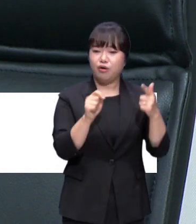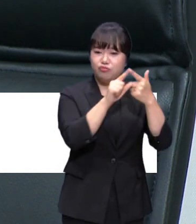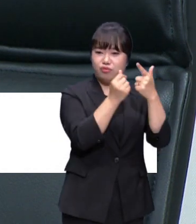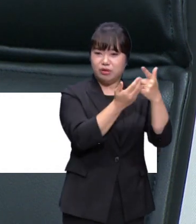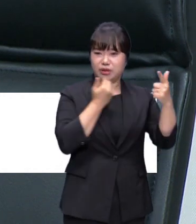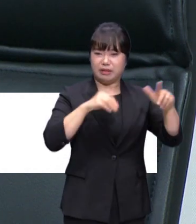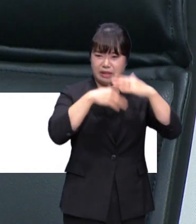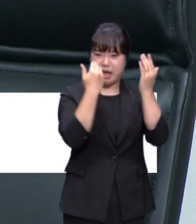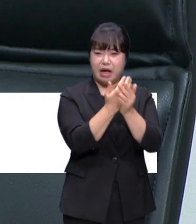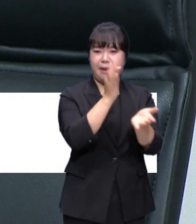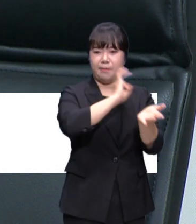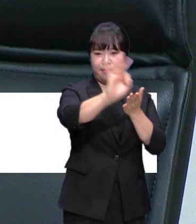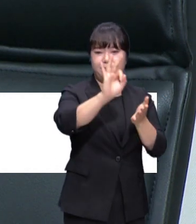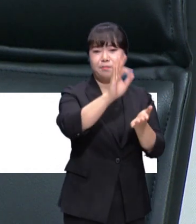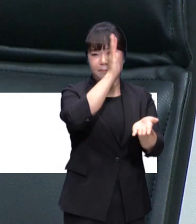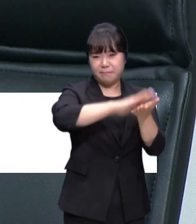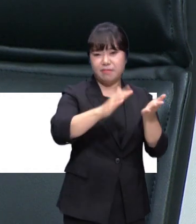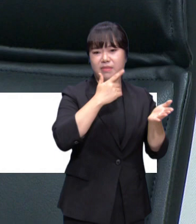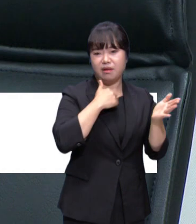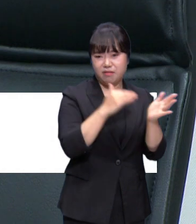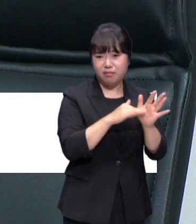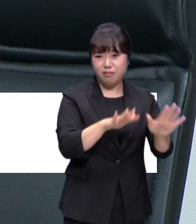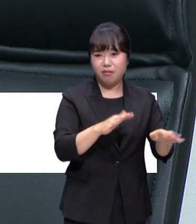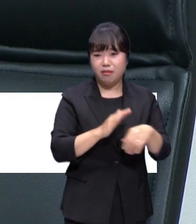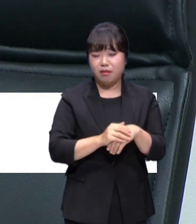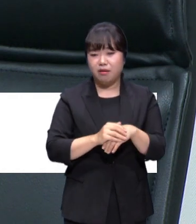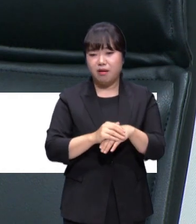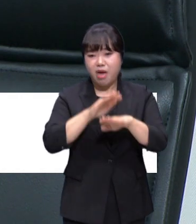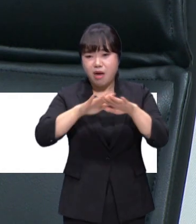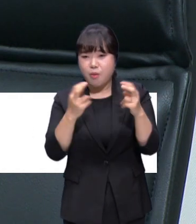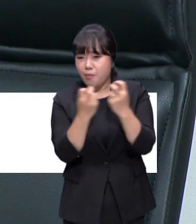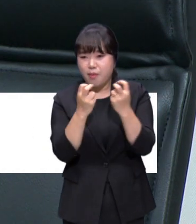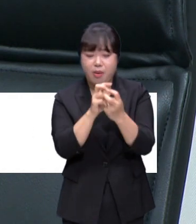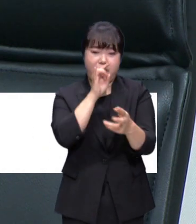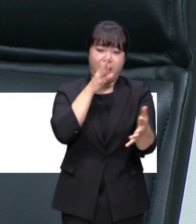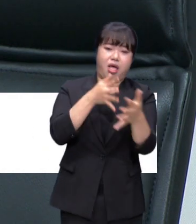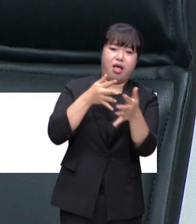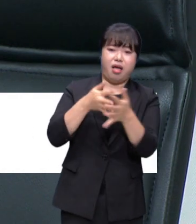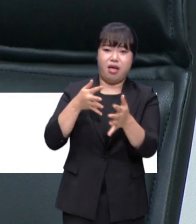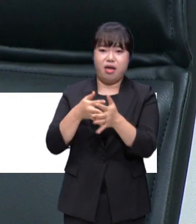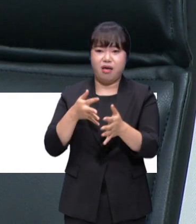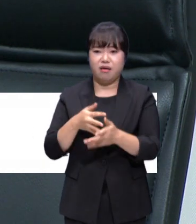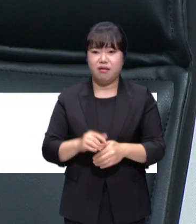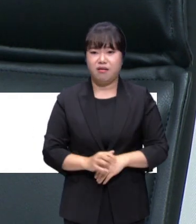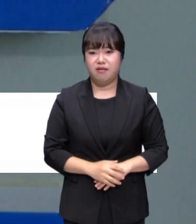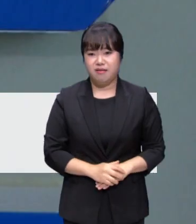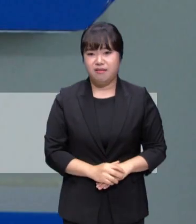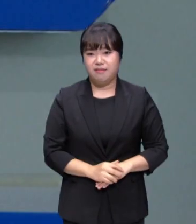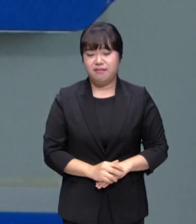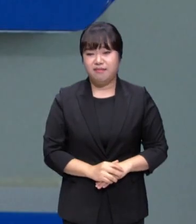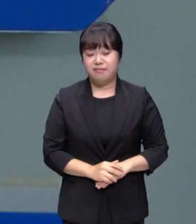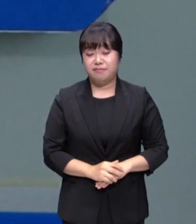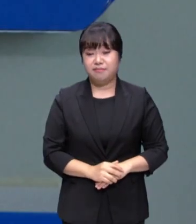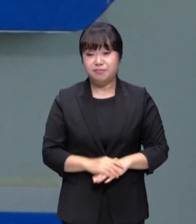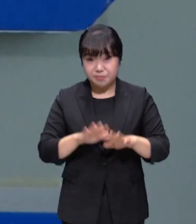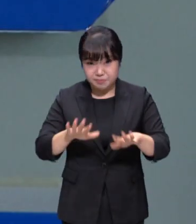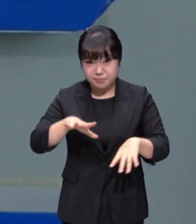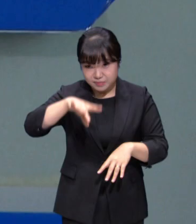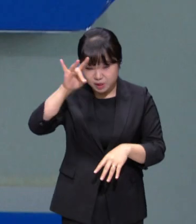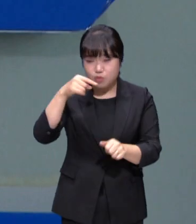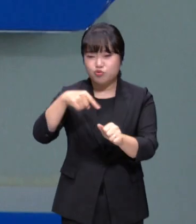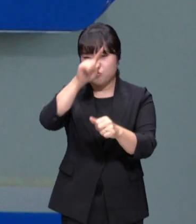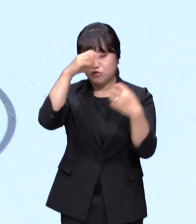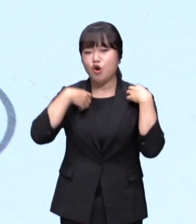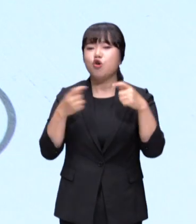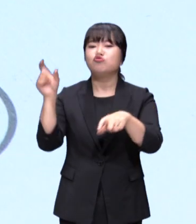때 많이 그 운영비를 쓴 학교가 있다면 그거조차도 지금 바로바로 대처가 안 되는 상황이에요. 올해 첫 교육청